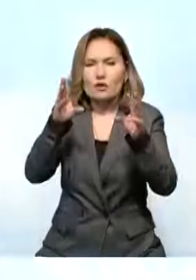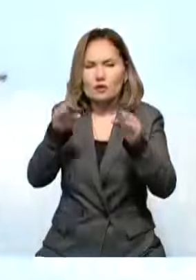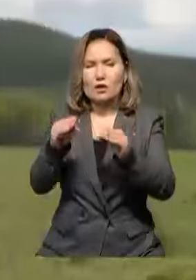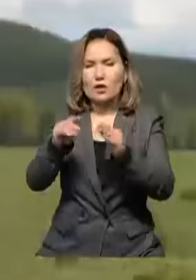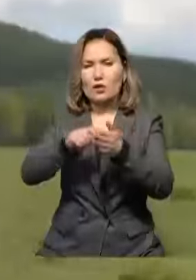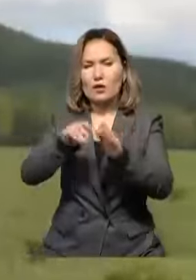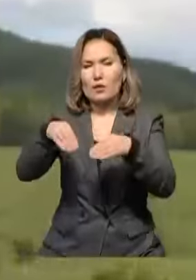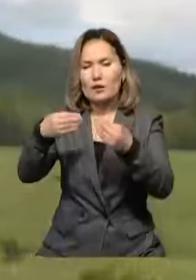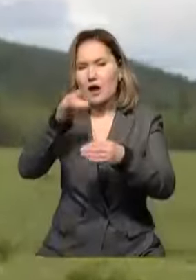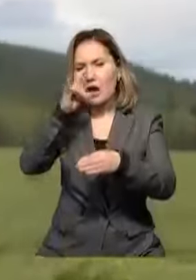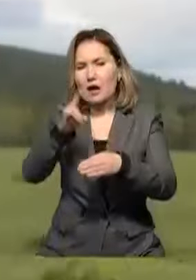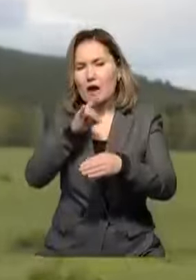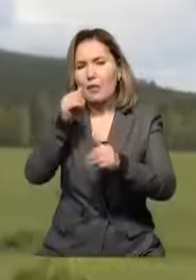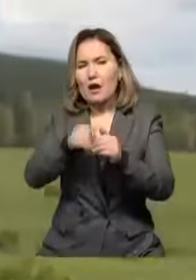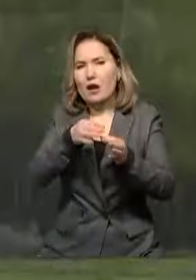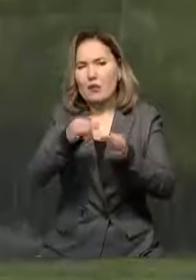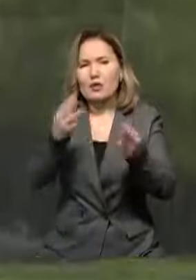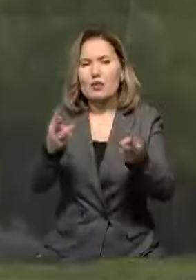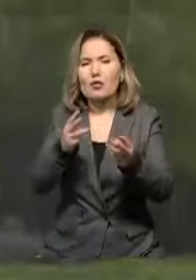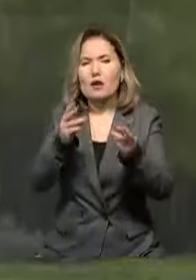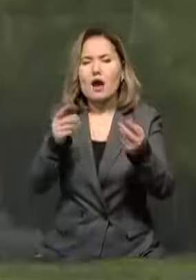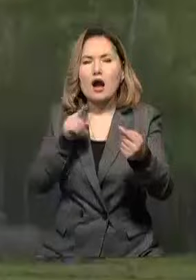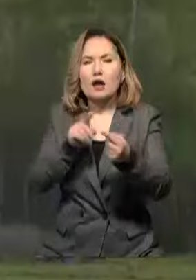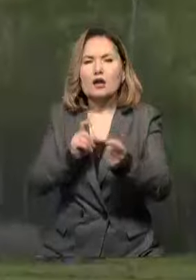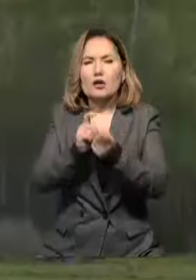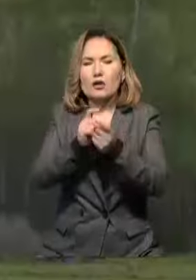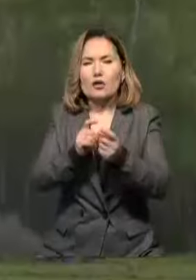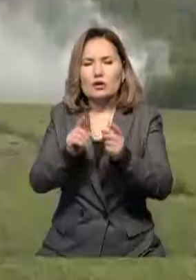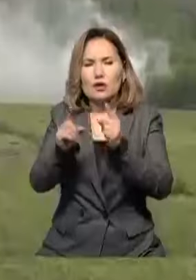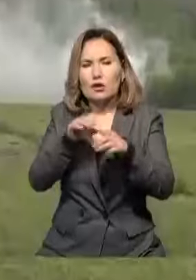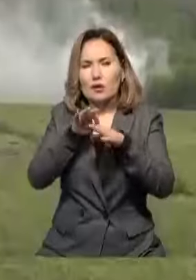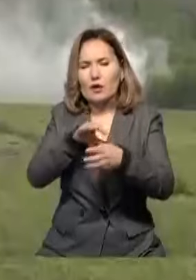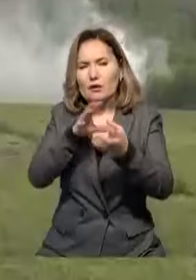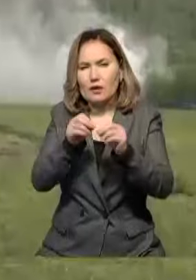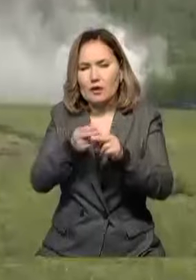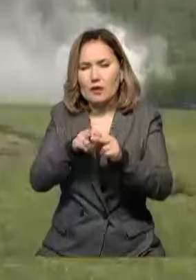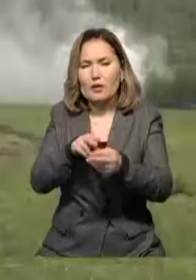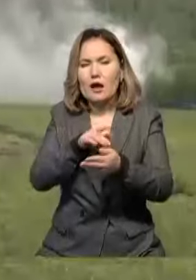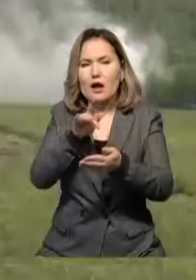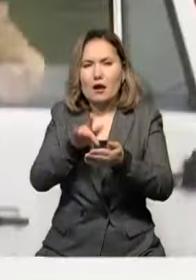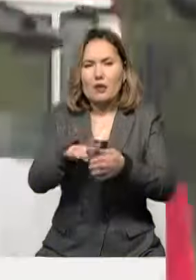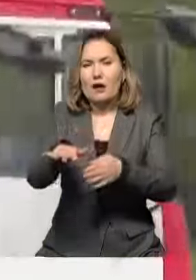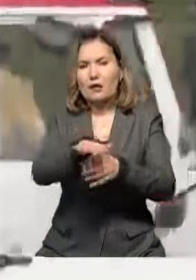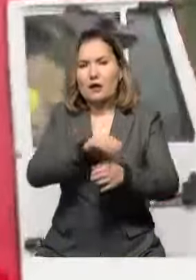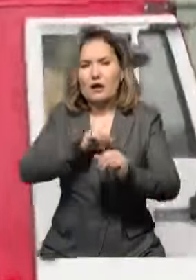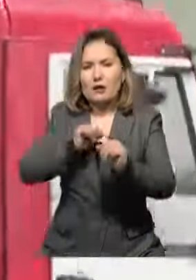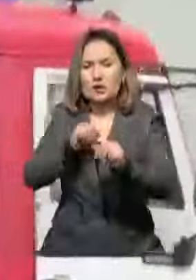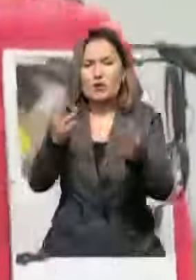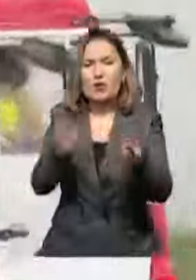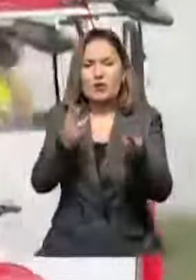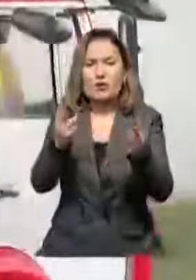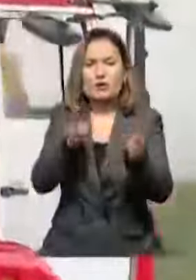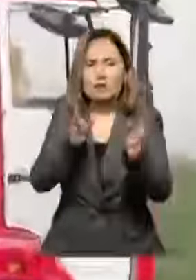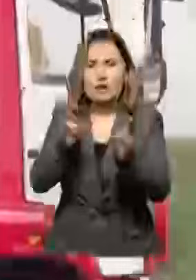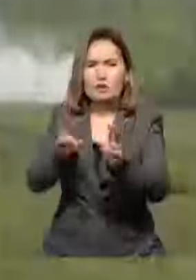Айта кетейік, қазір еліміздің әр өңірінде өртке қарсы оқу-жаттығу жиындары өтіп жатыр. Басты мақсат дала өртінің алдын алу. Мерей Қанапия, Диас